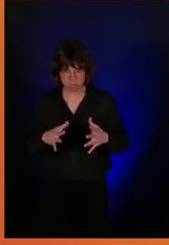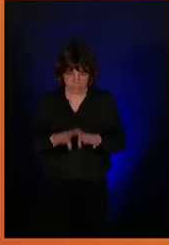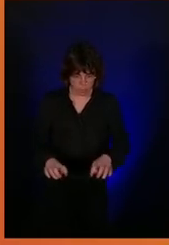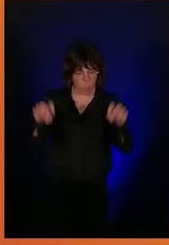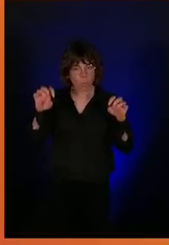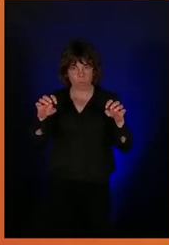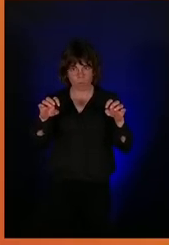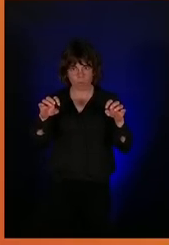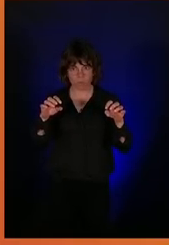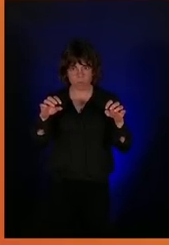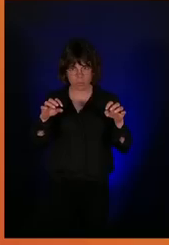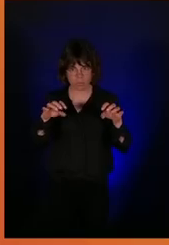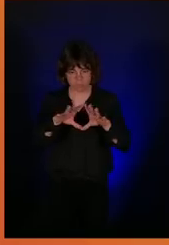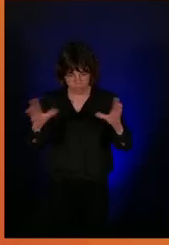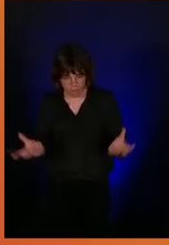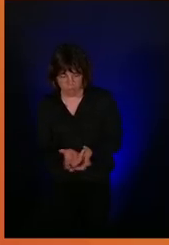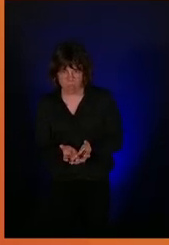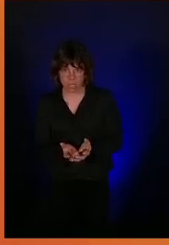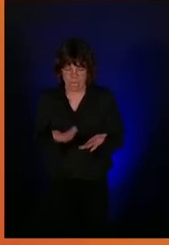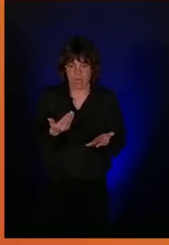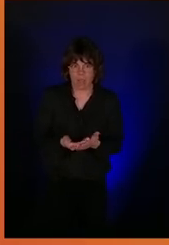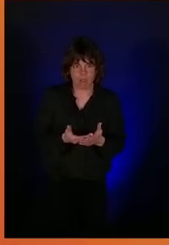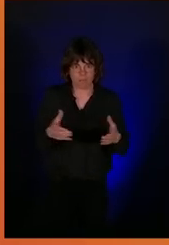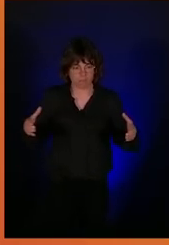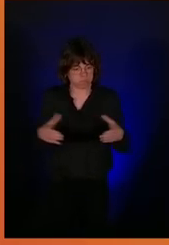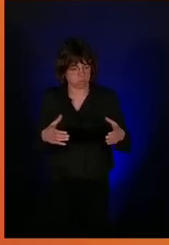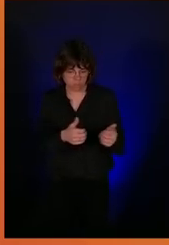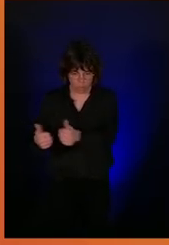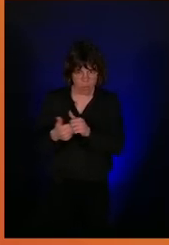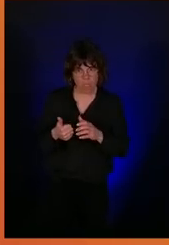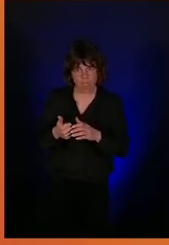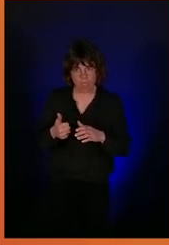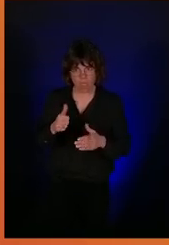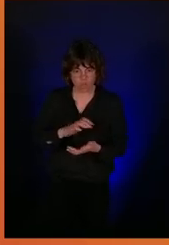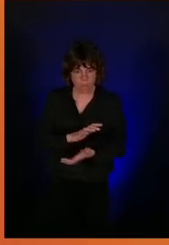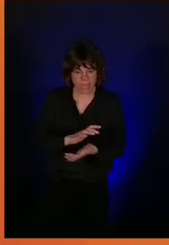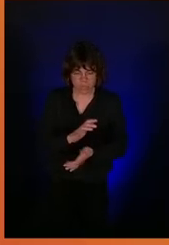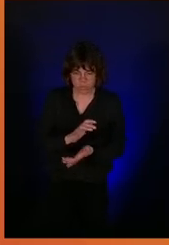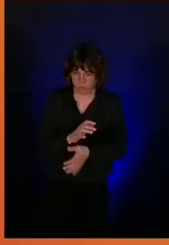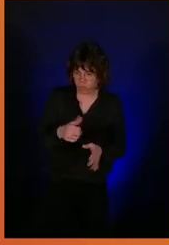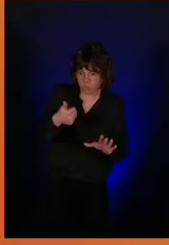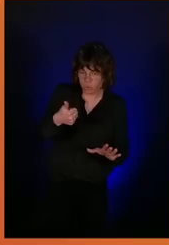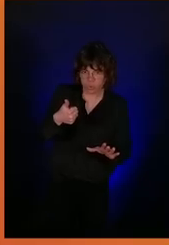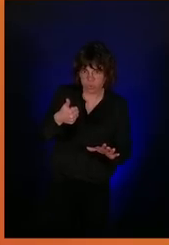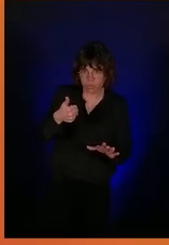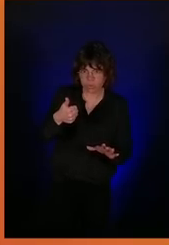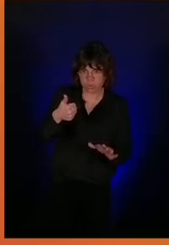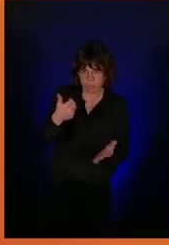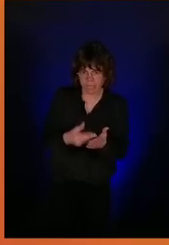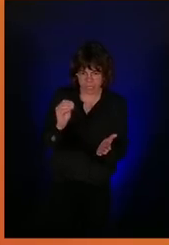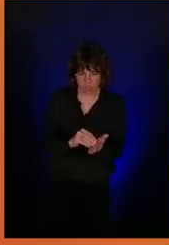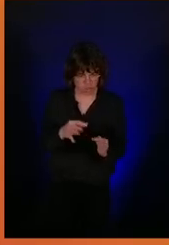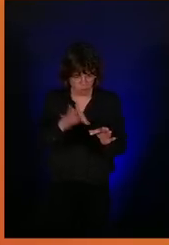Et là, le fait de pouvoir rassembler la presse sur une seule voix, c'est comme ça que c'est inscrit dans le